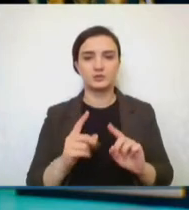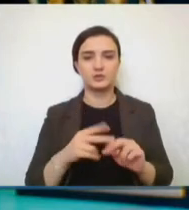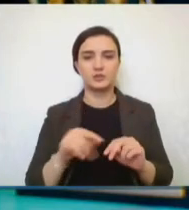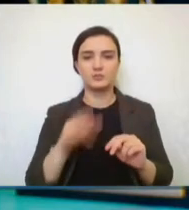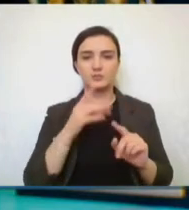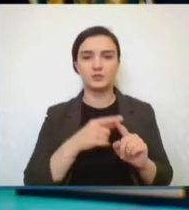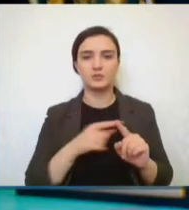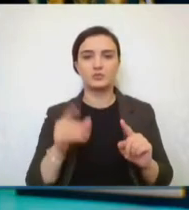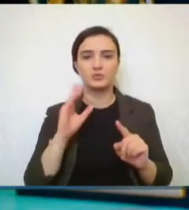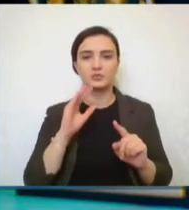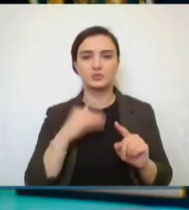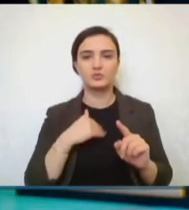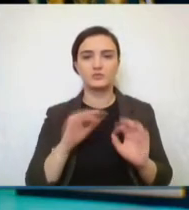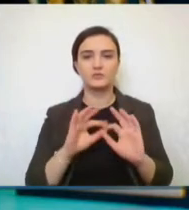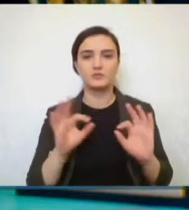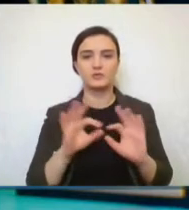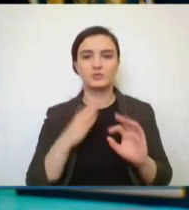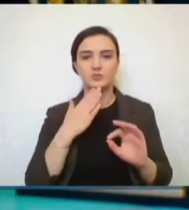ჩვენ ვსაუბრობთ